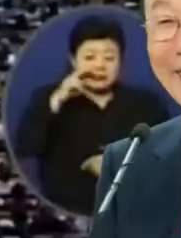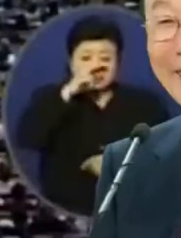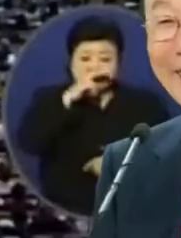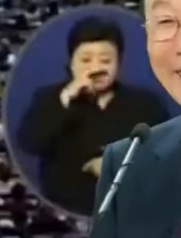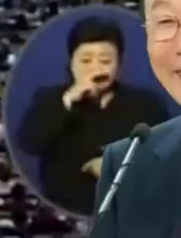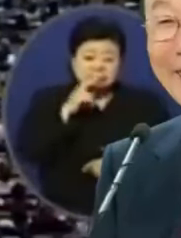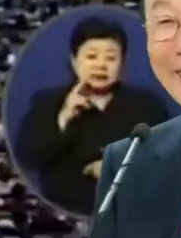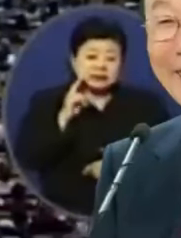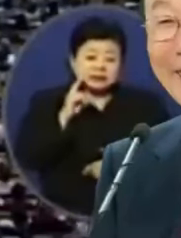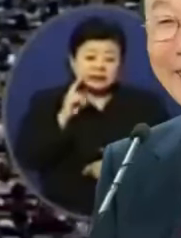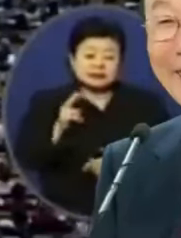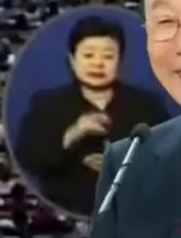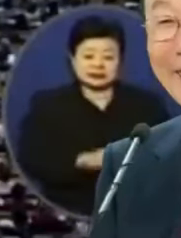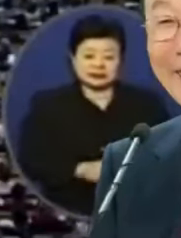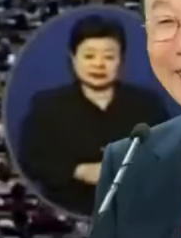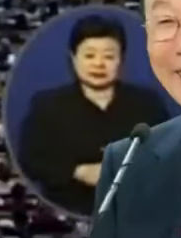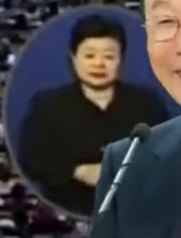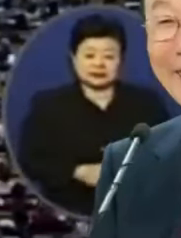굉장히 들어찼습니다.